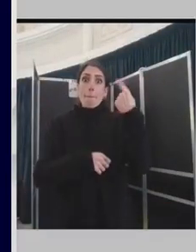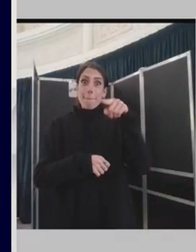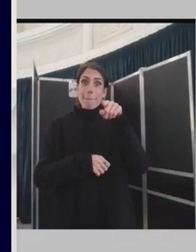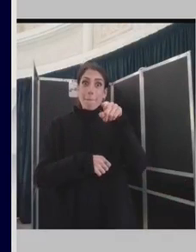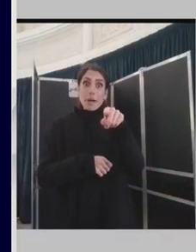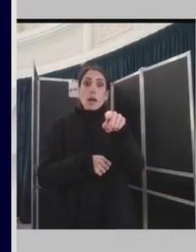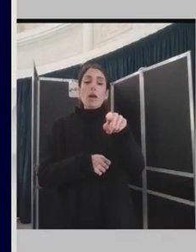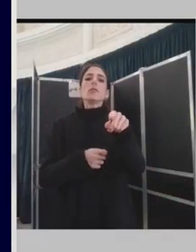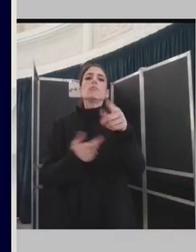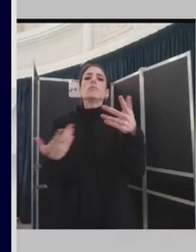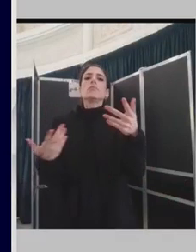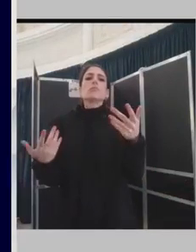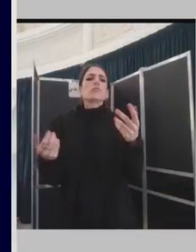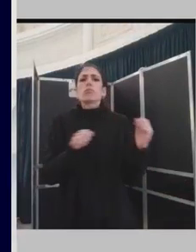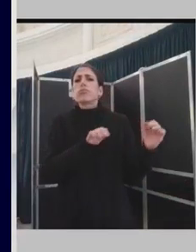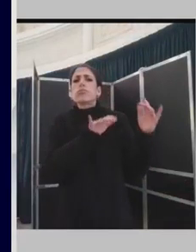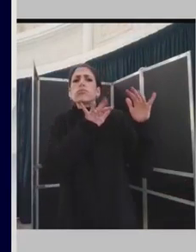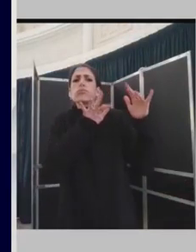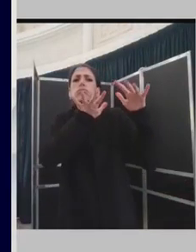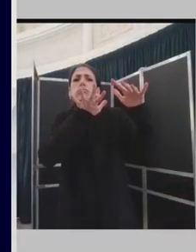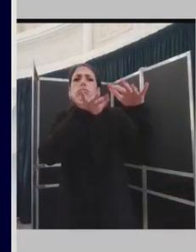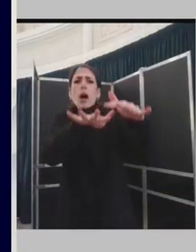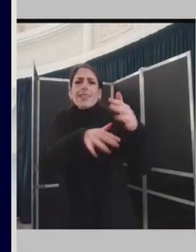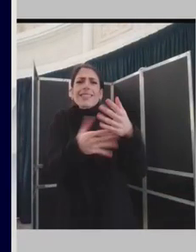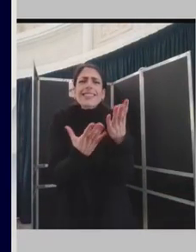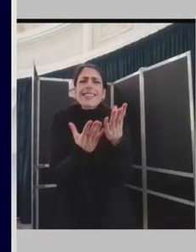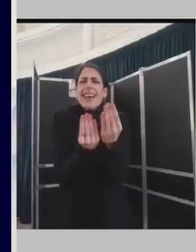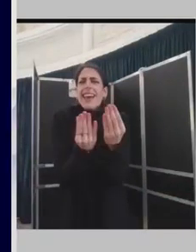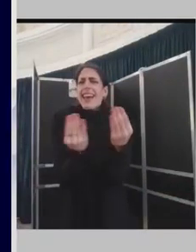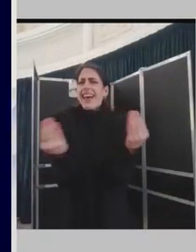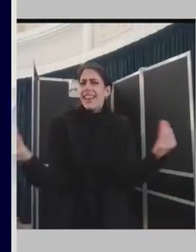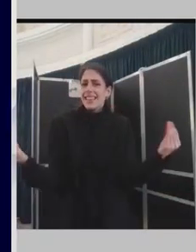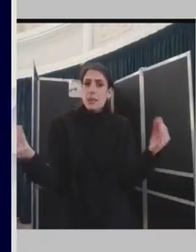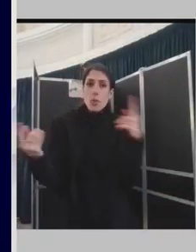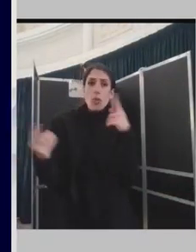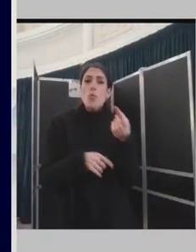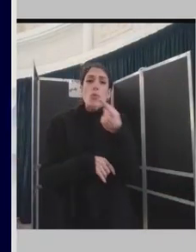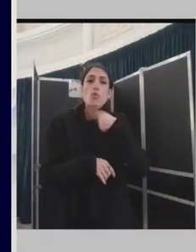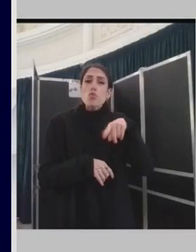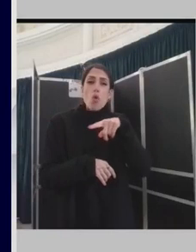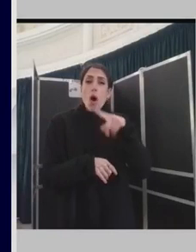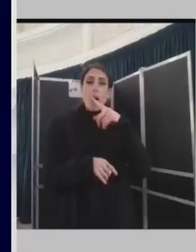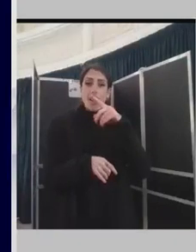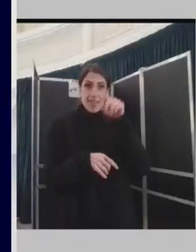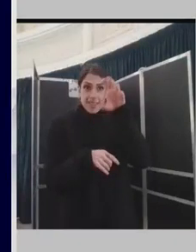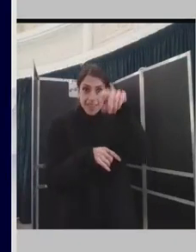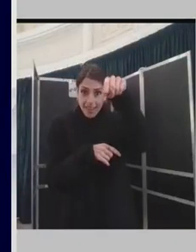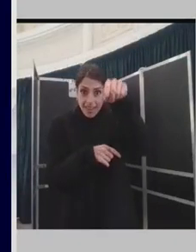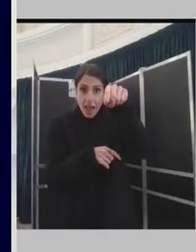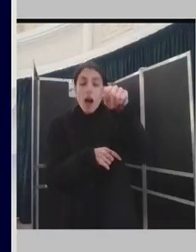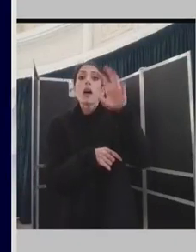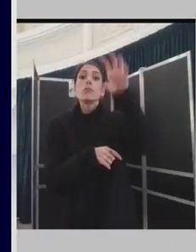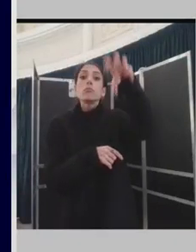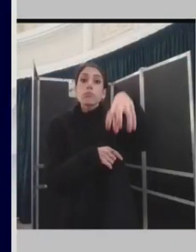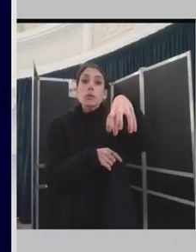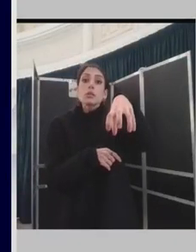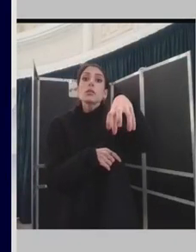quindi abbiamo perso noi sul territorio una postazione di Croce Rossa. Questa io la metto nella lista delle